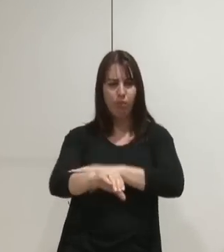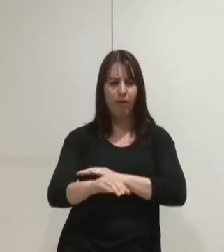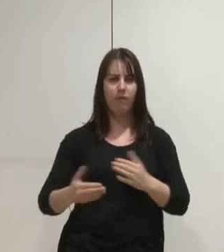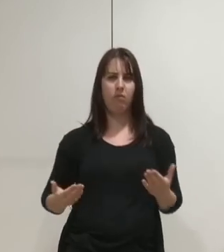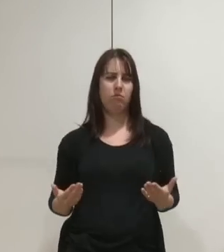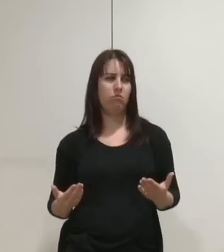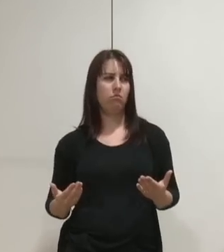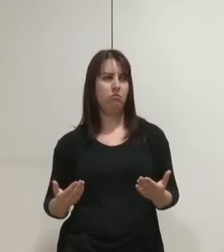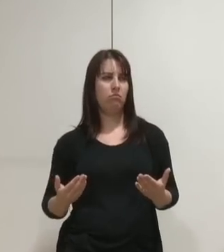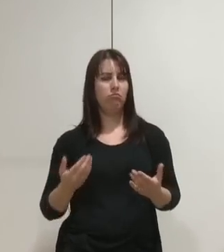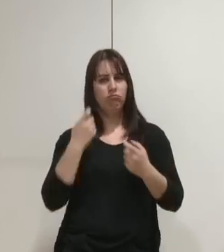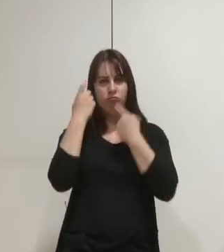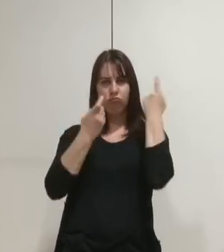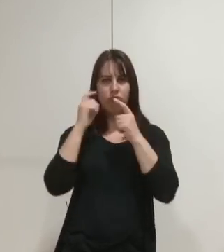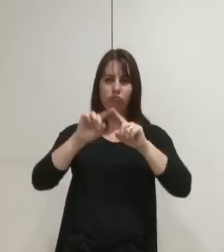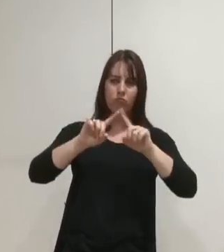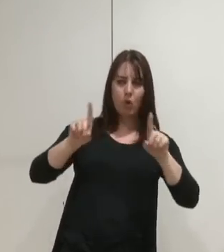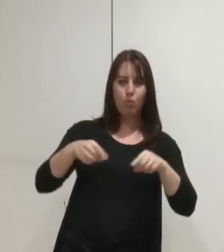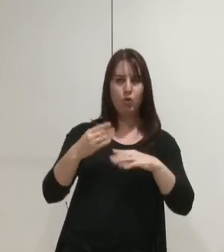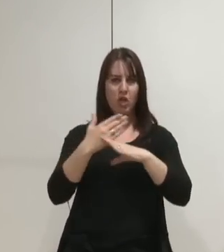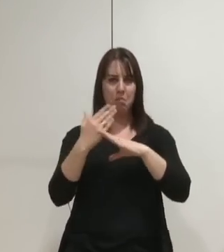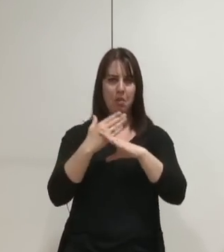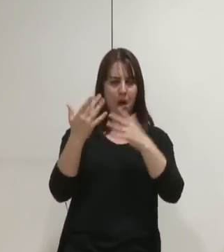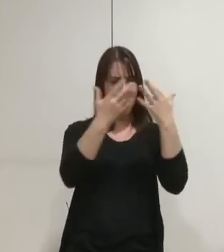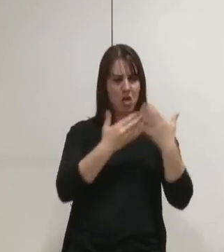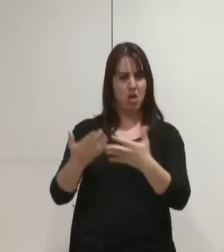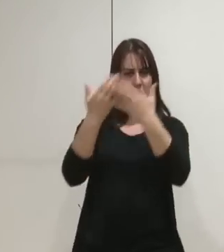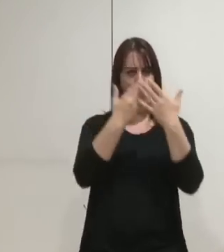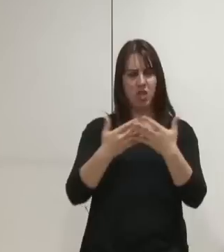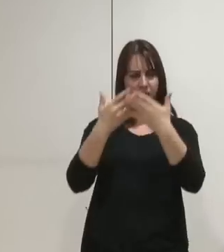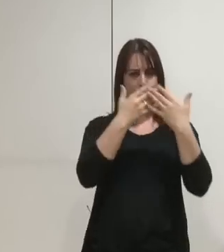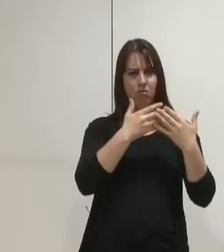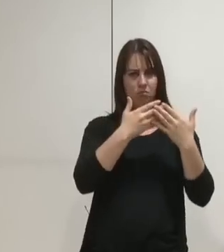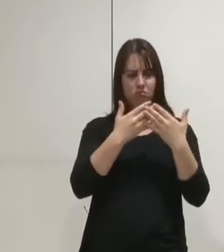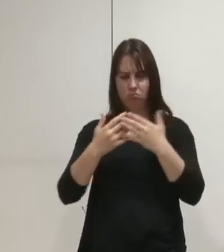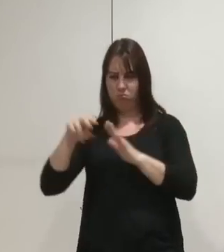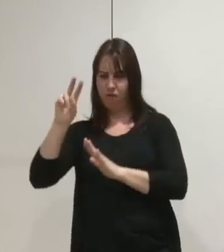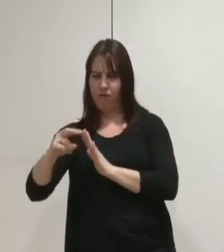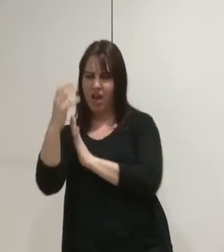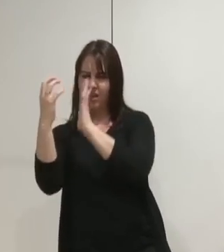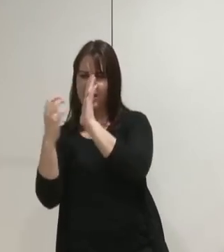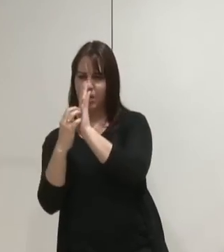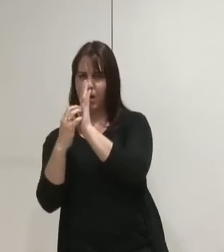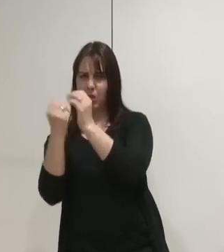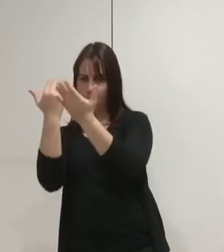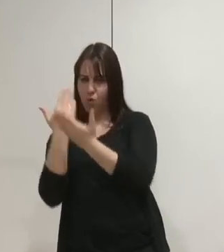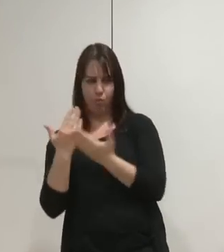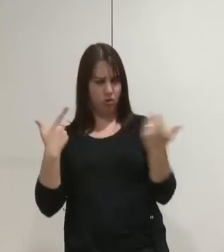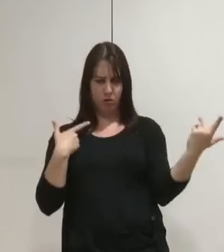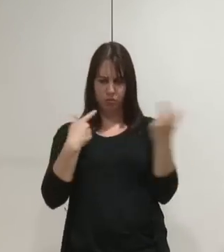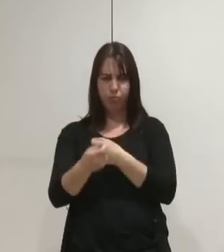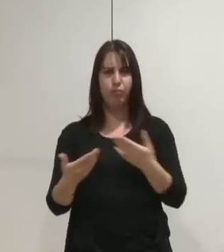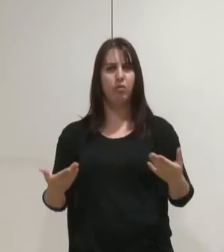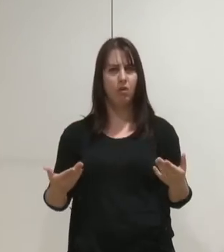obtenons finalement une ébauche de budget où les chiffres ne correspondent même pas avec la délibération proposée Estela un